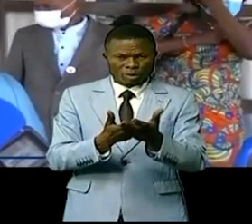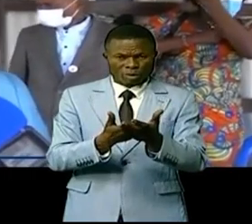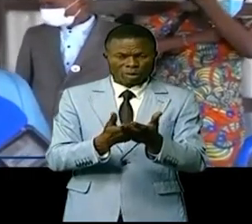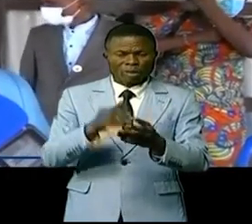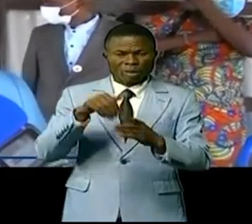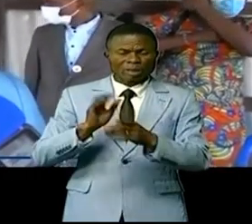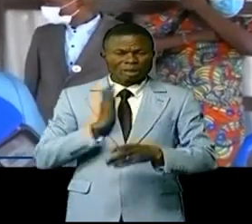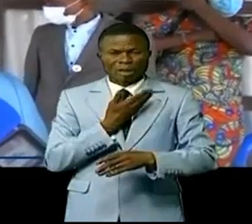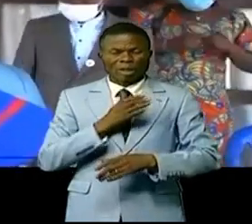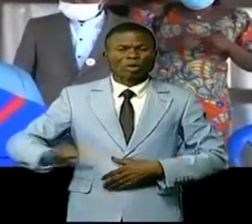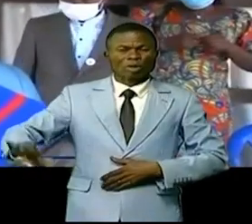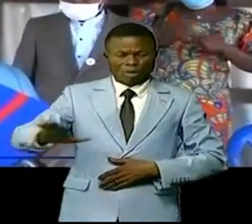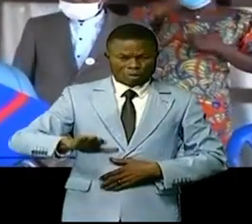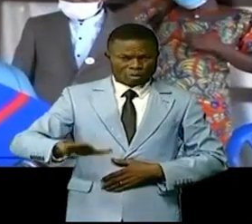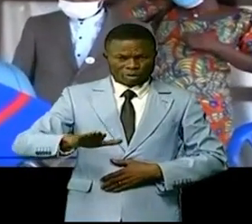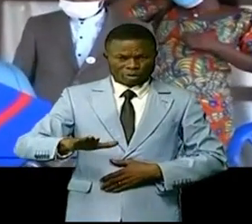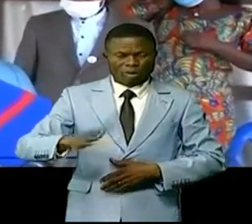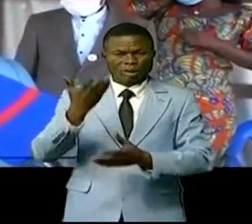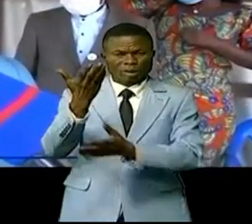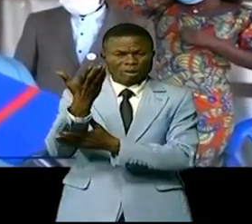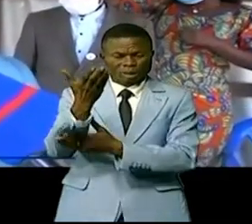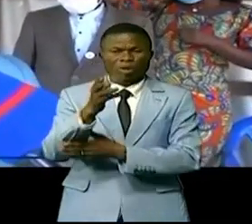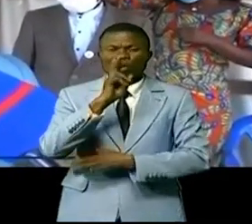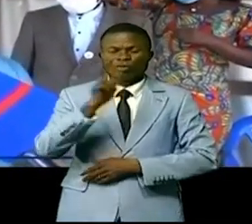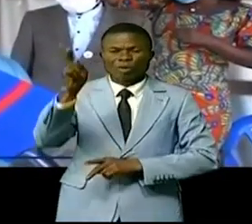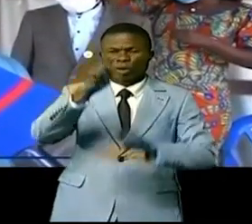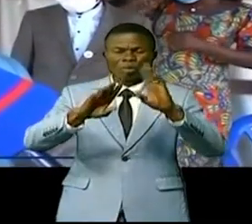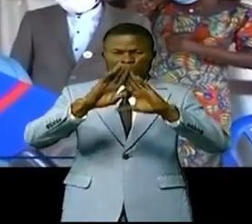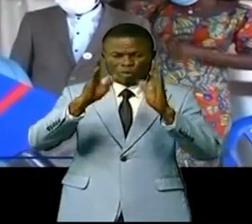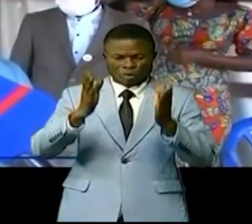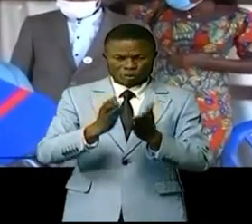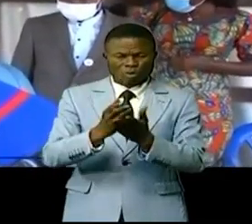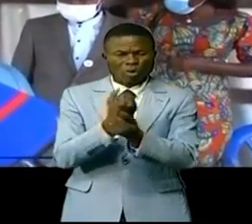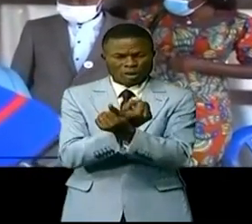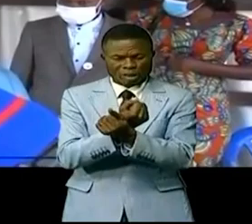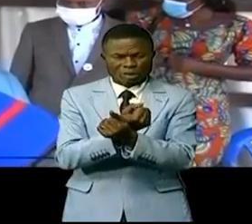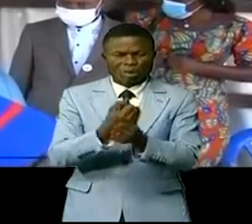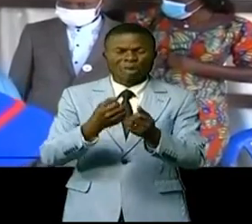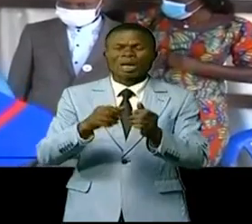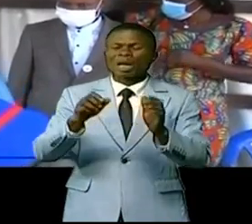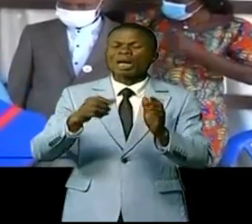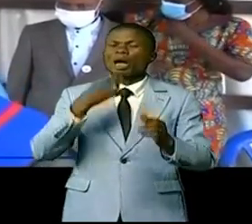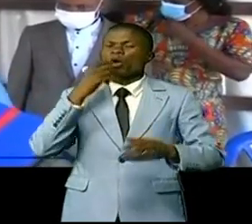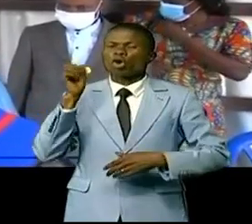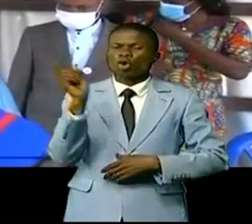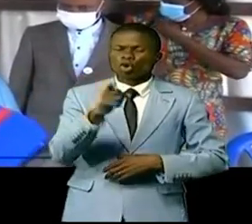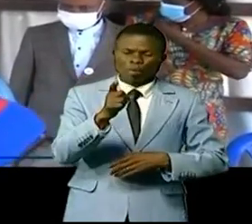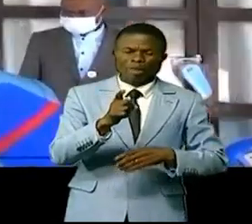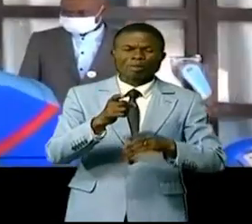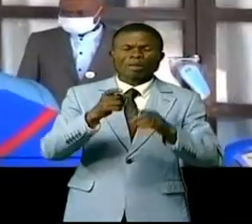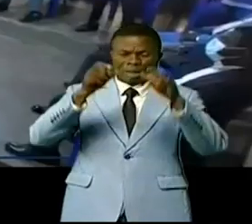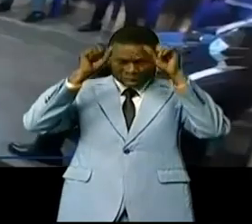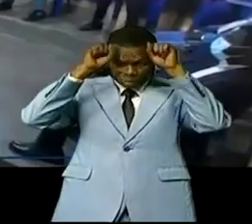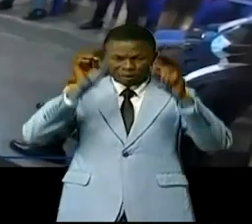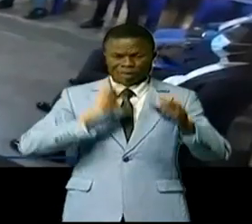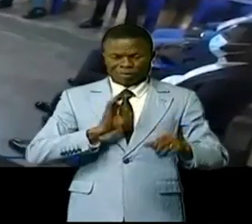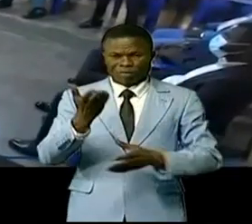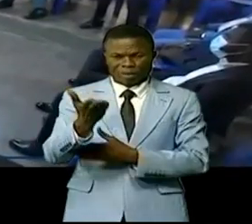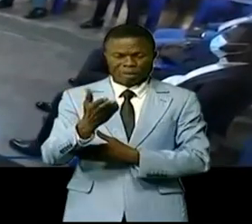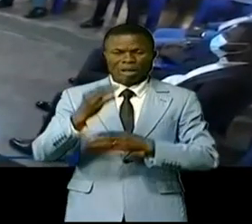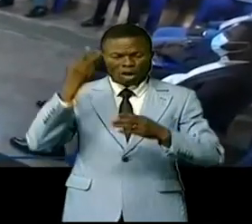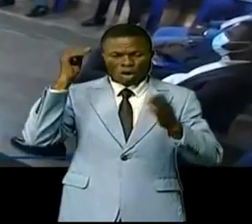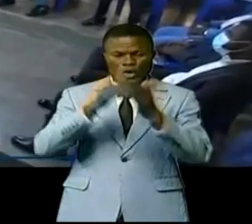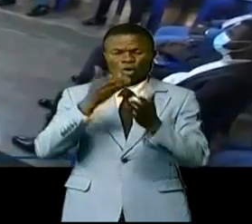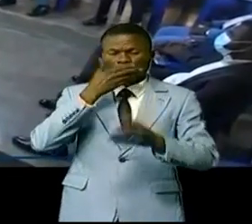pays. Nous demandons vraiment à la population d'appliquer les mesures barrières édictées par le chef de l'État. Message reçu 5